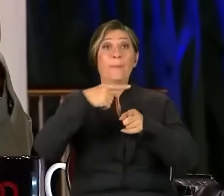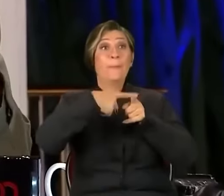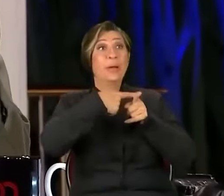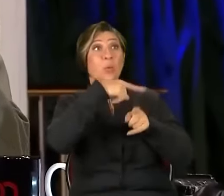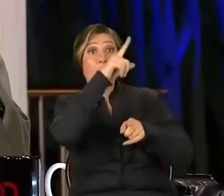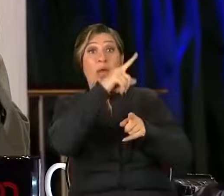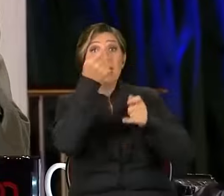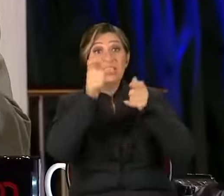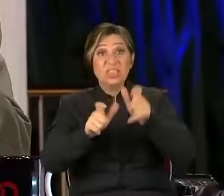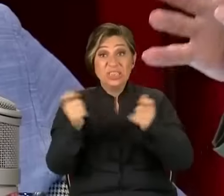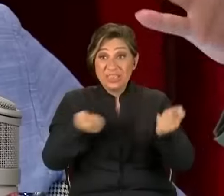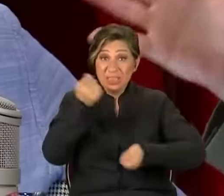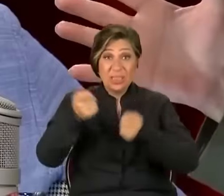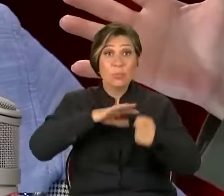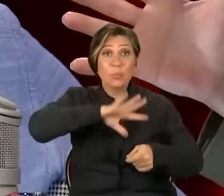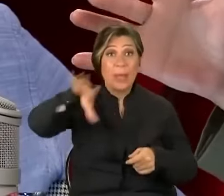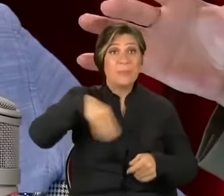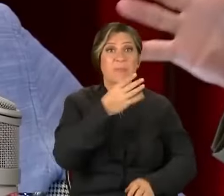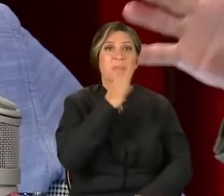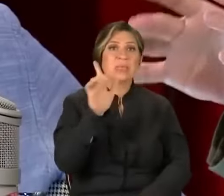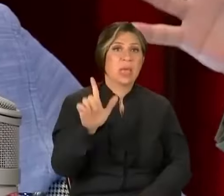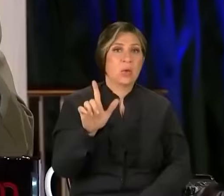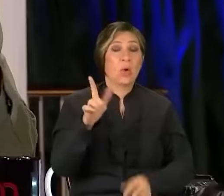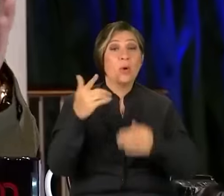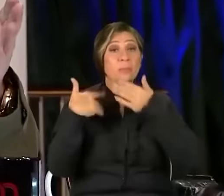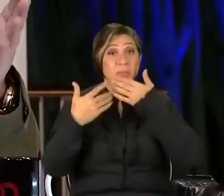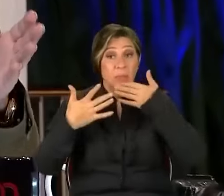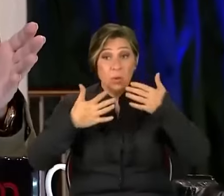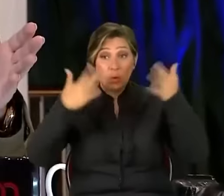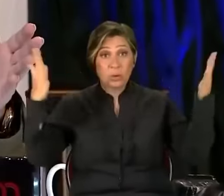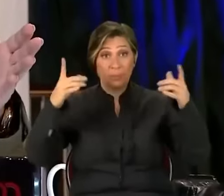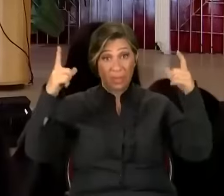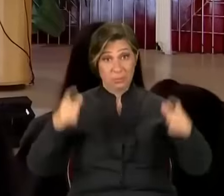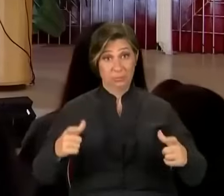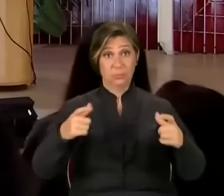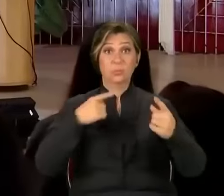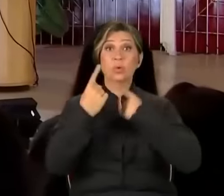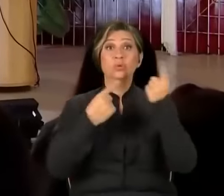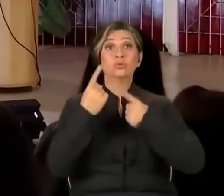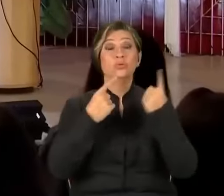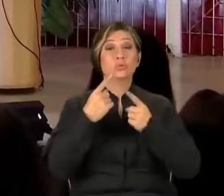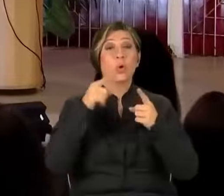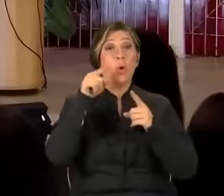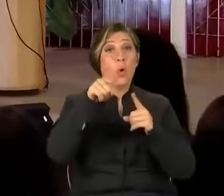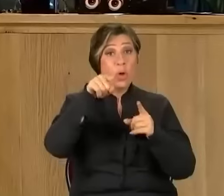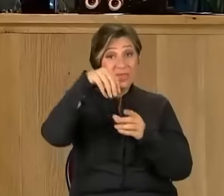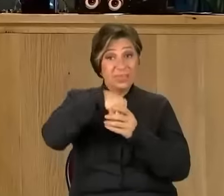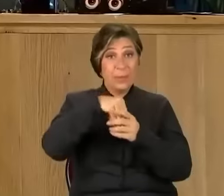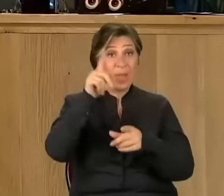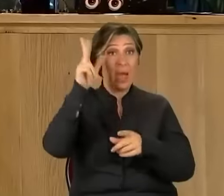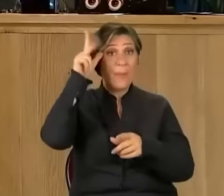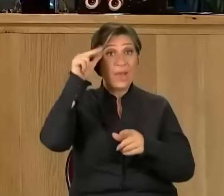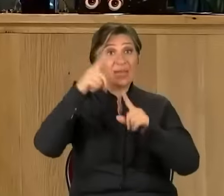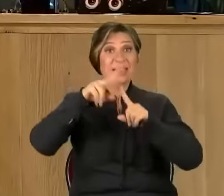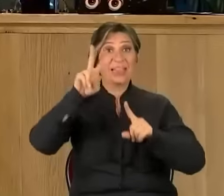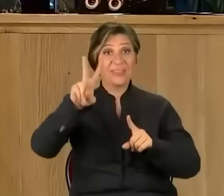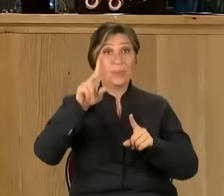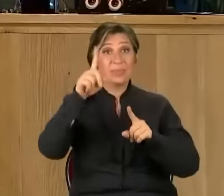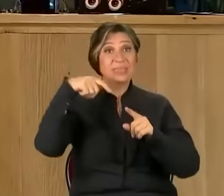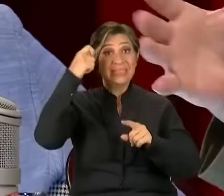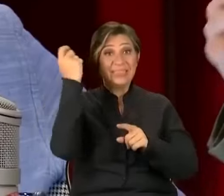paydaşları, bütün o iş için çalışanların aslında bunu bilmesi gerekiyor. Çünkü biz koskoca bir platformdan bahsediyoruz. Hı-hı. Ve oraya yani bir Amerikan televizyonunun